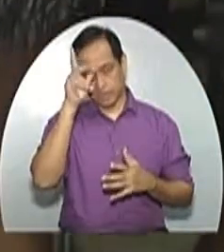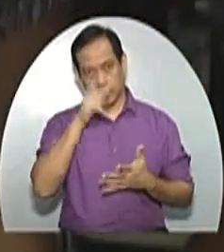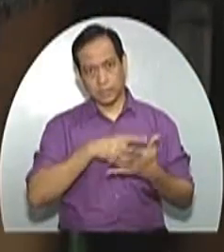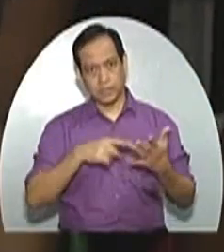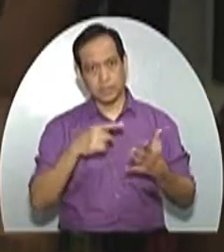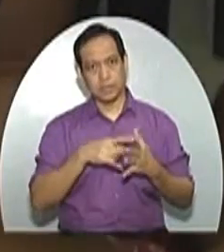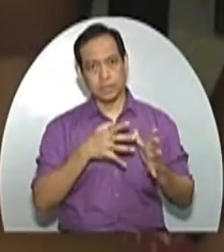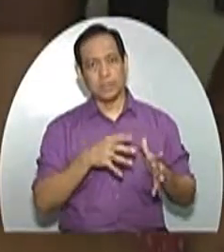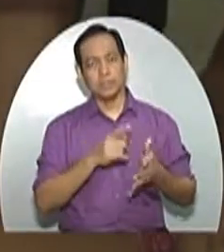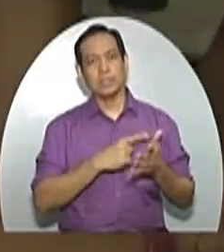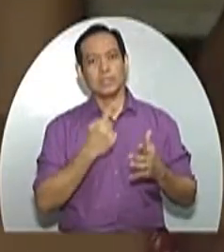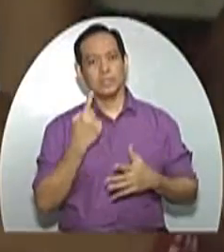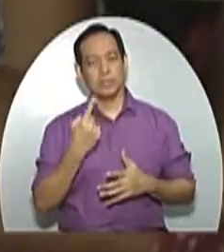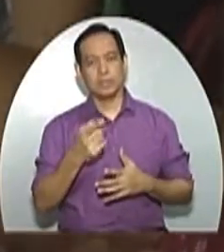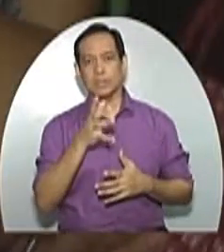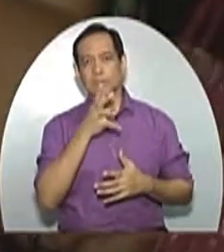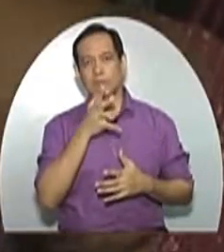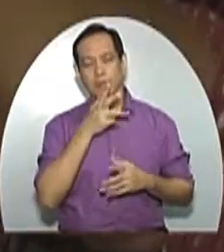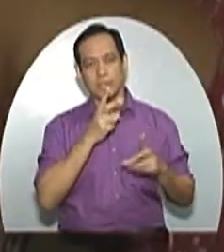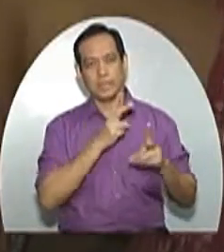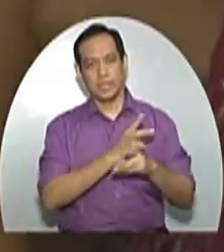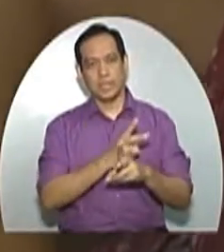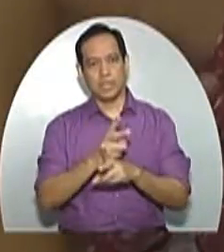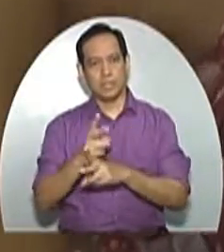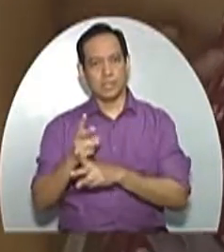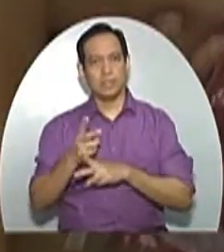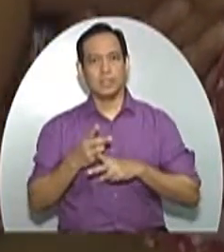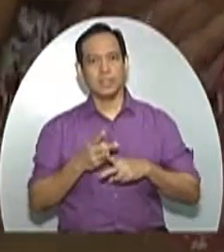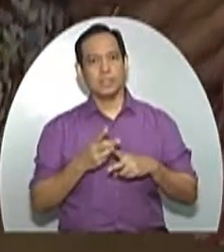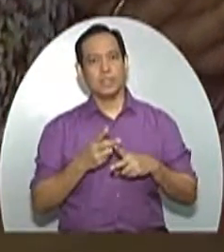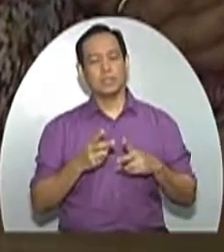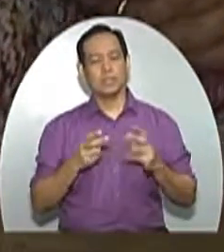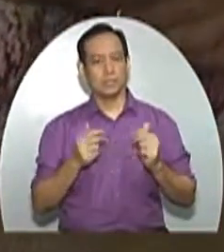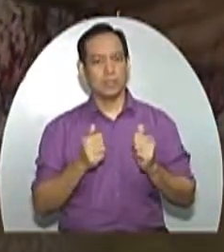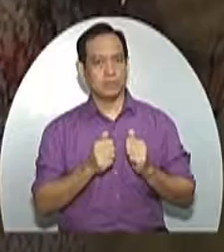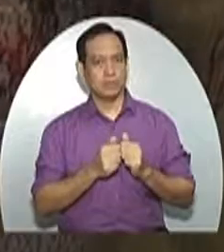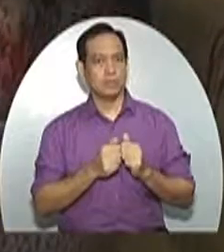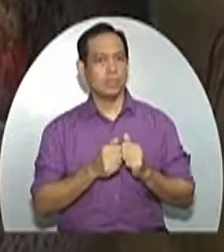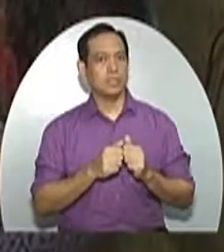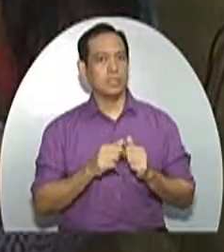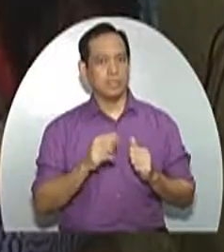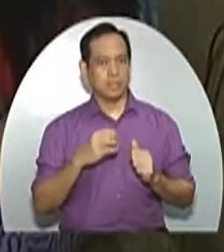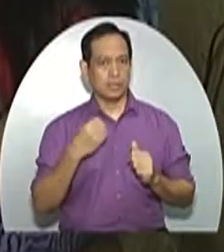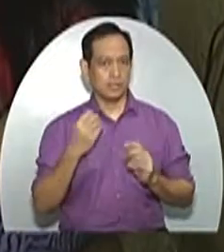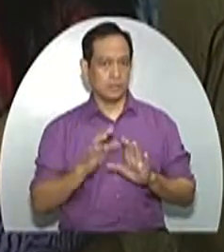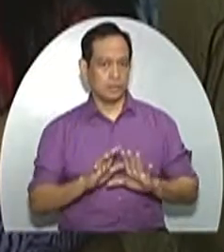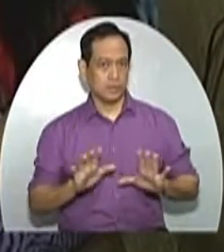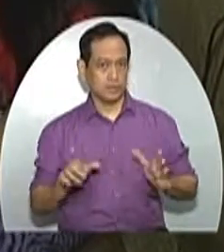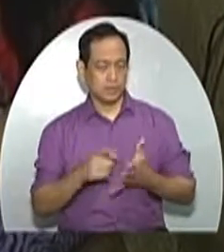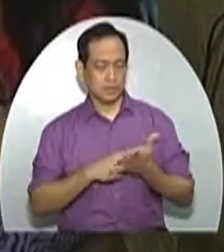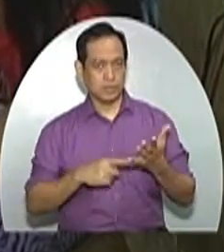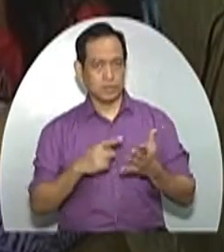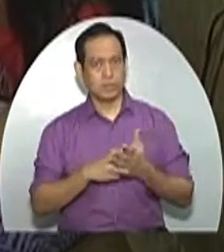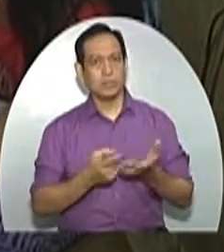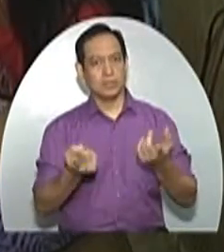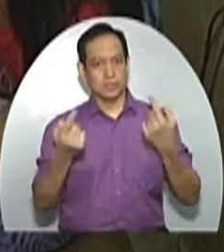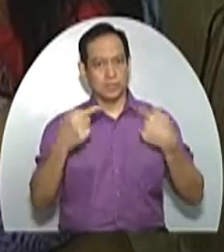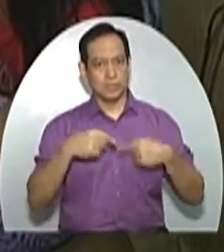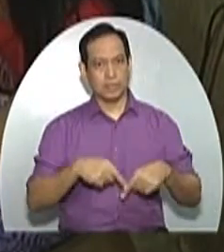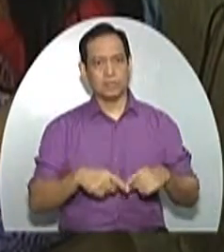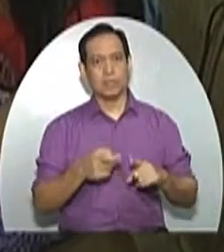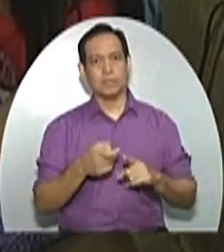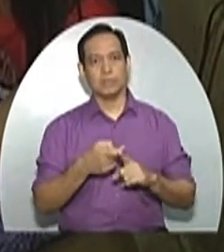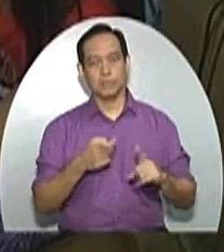si Alda ay mag-isang nag-aalaga sa kanila ng kanyang kapatid. Napilitan silang lumuwas mula